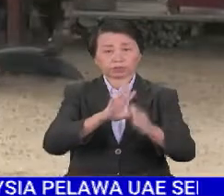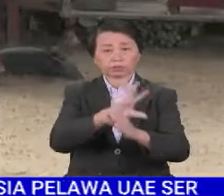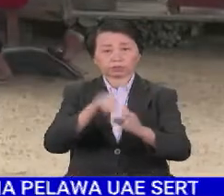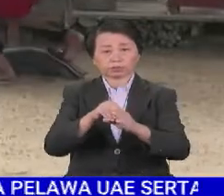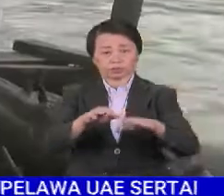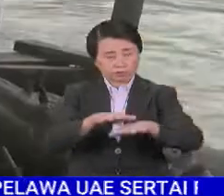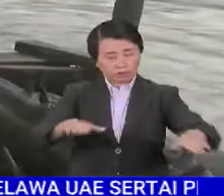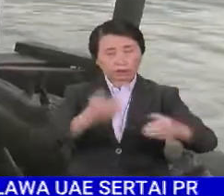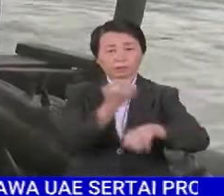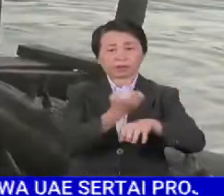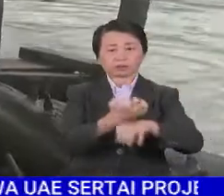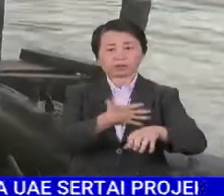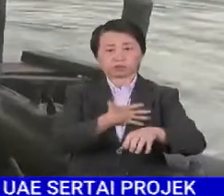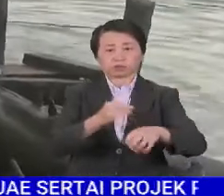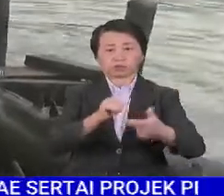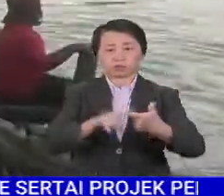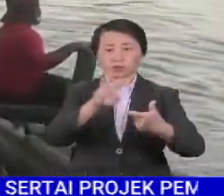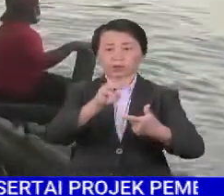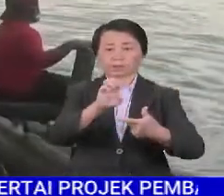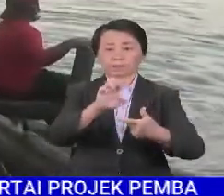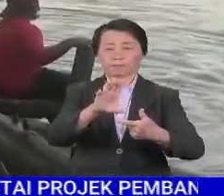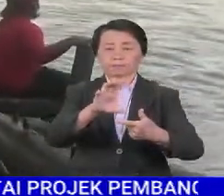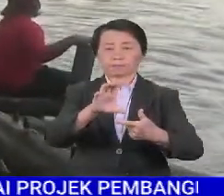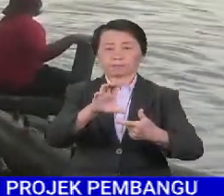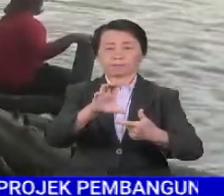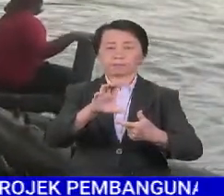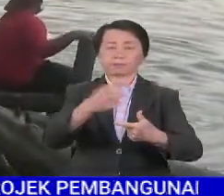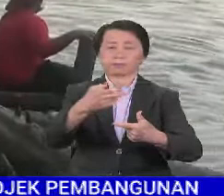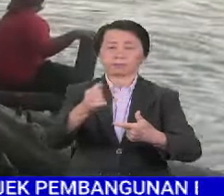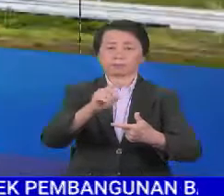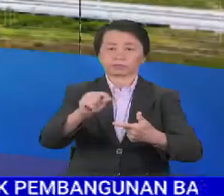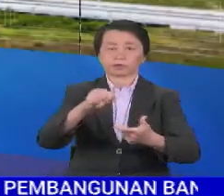dataran batu putih dan mercon di Malang